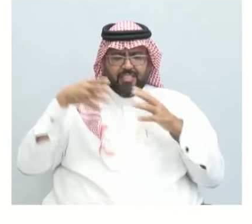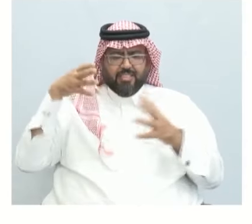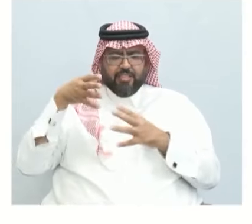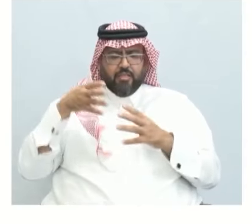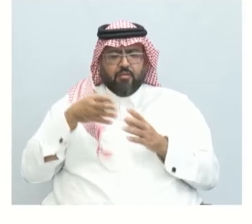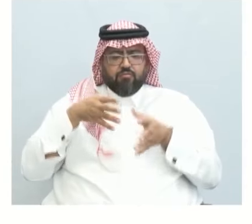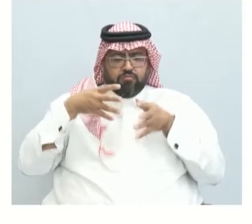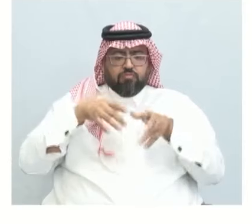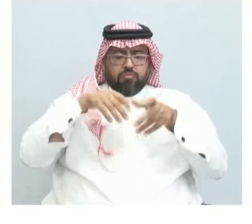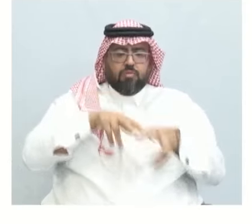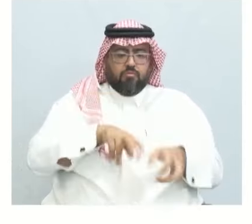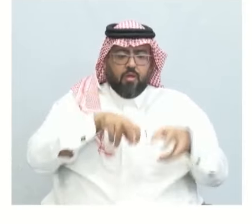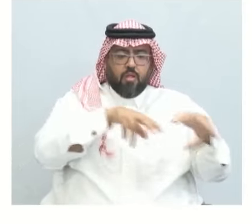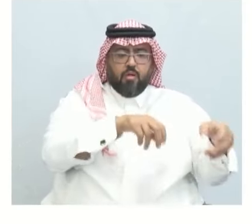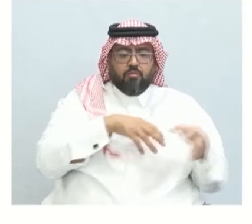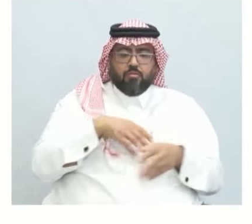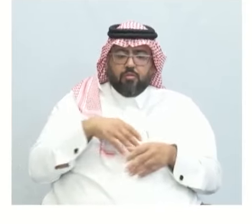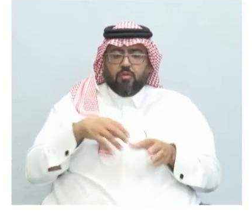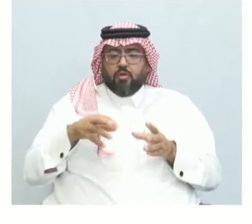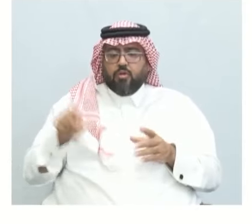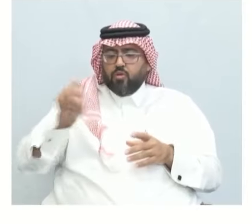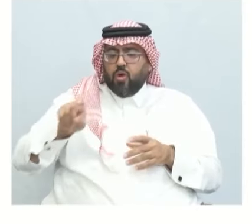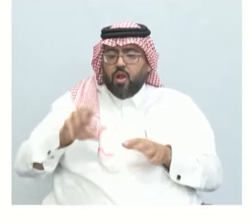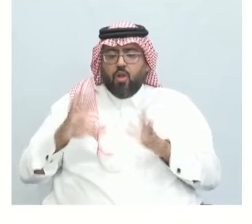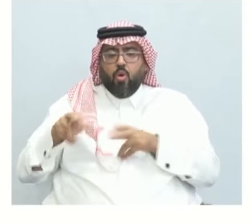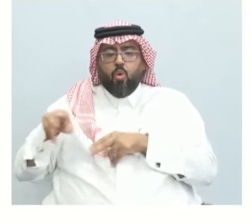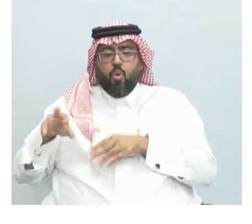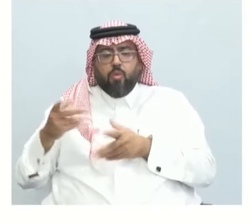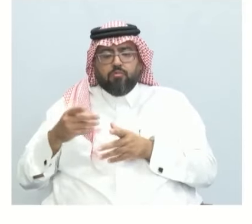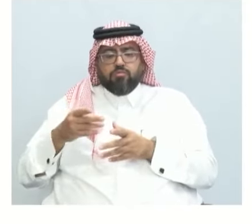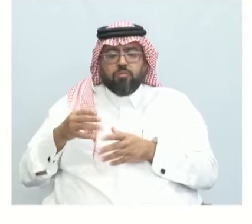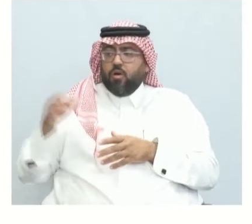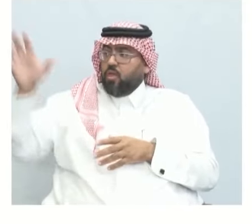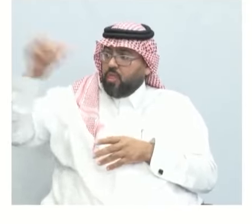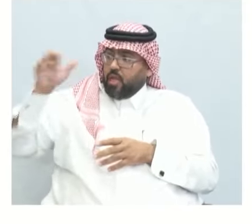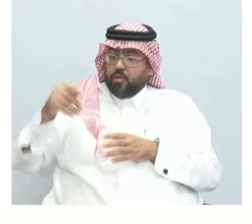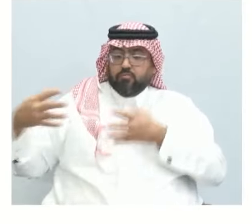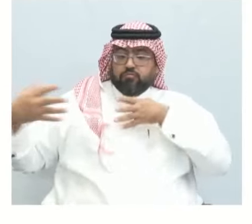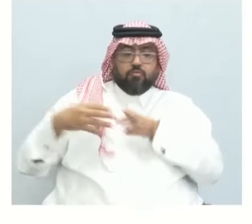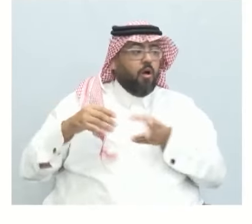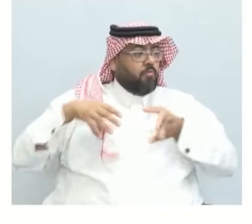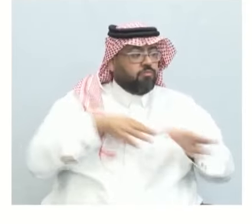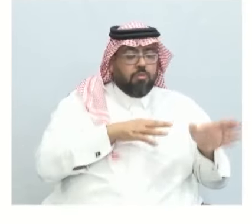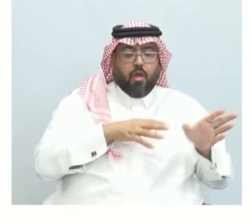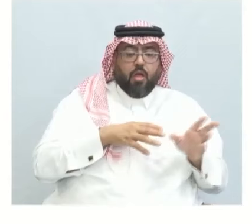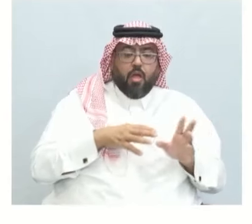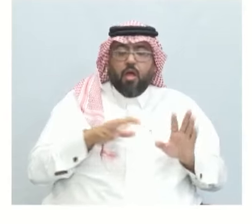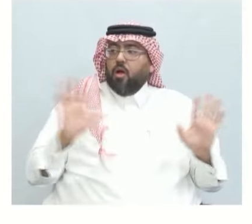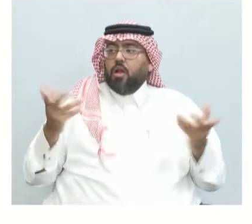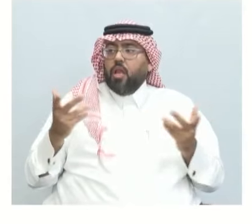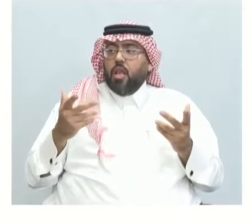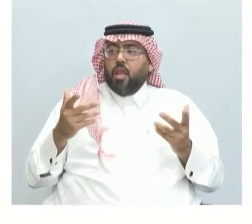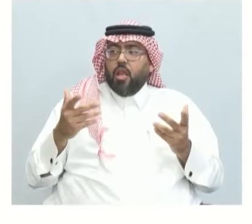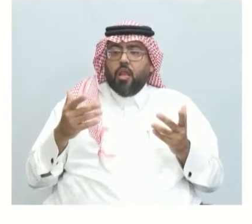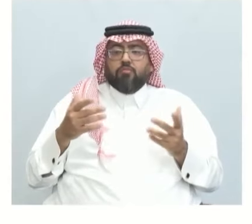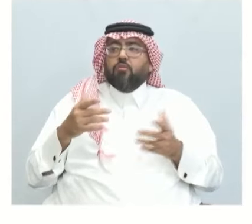زرافات زرافات ووحدانا لا يسالون اخاهم حين يندبهم في النائبات على ما قال برهانا يعني